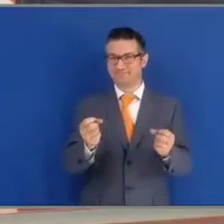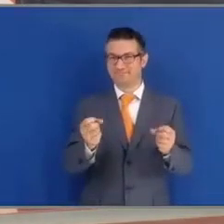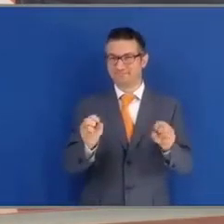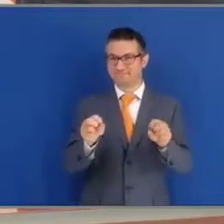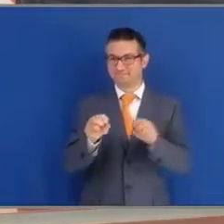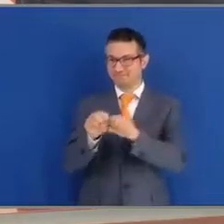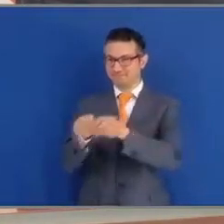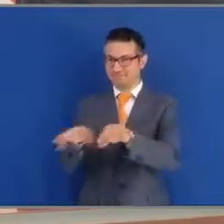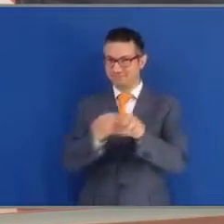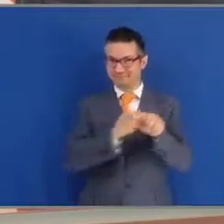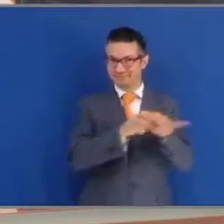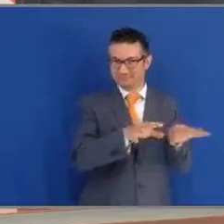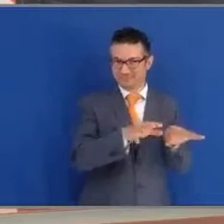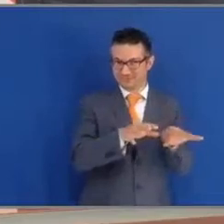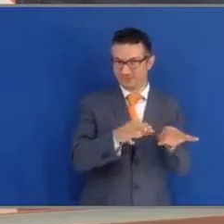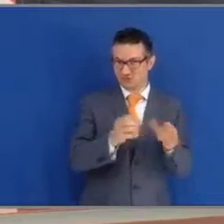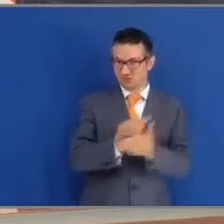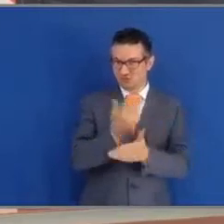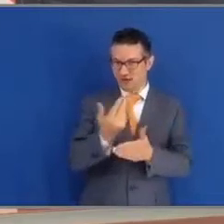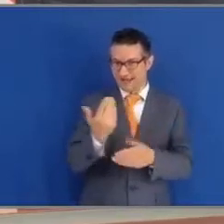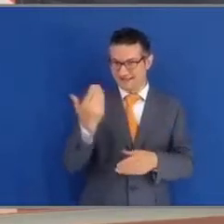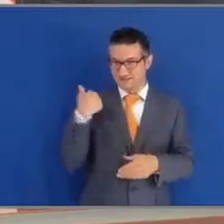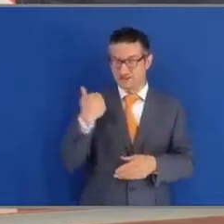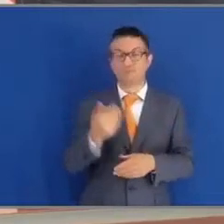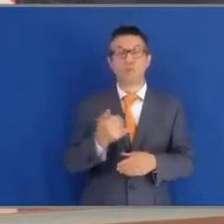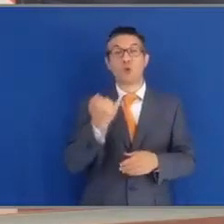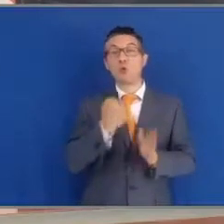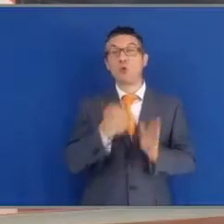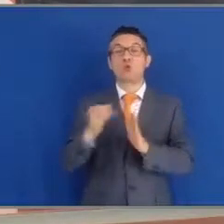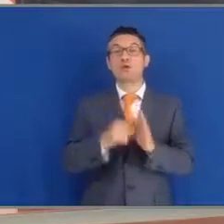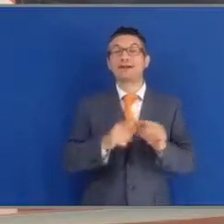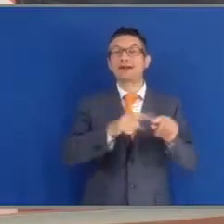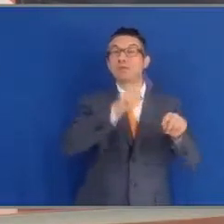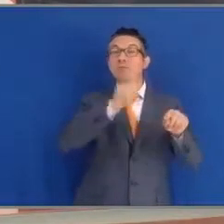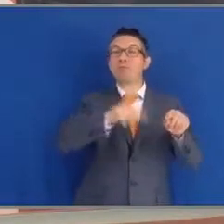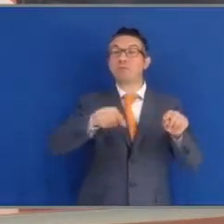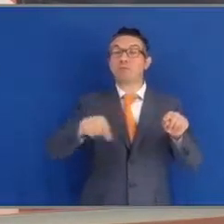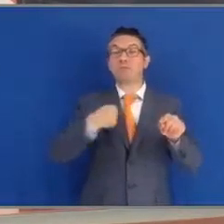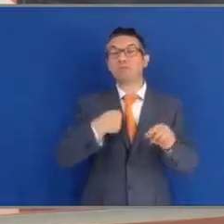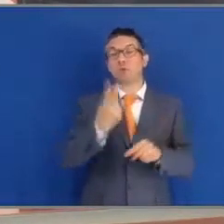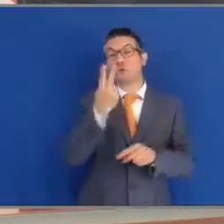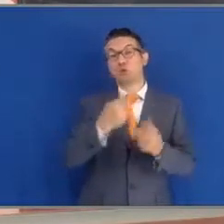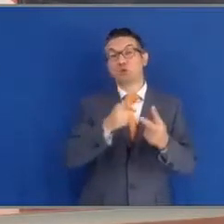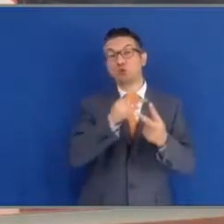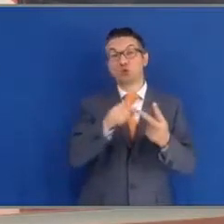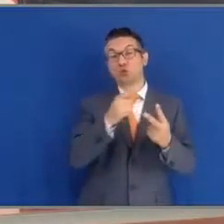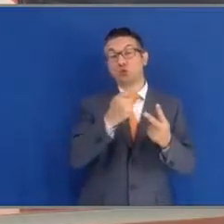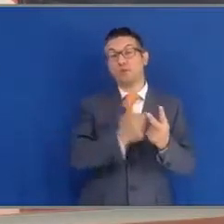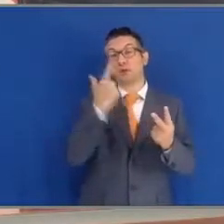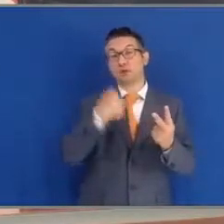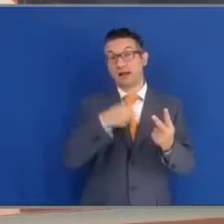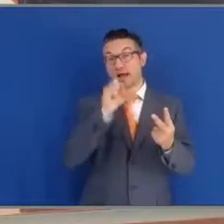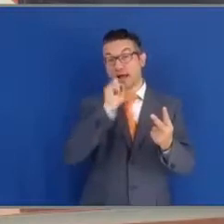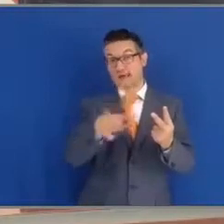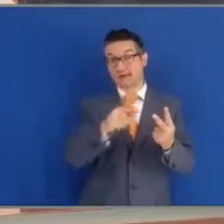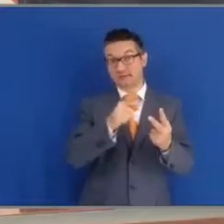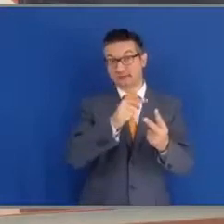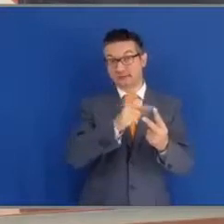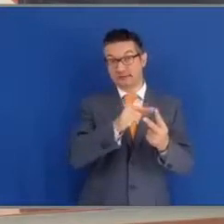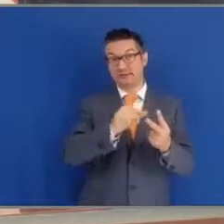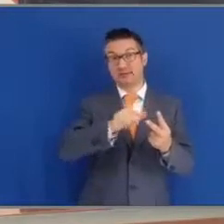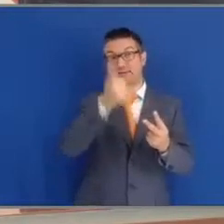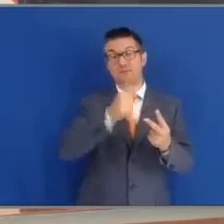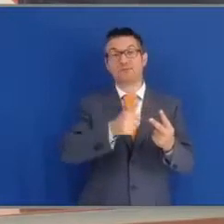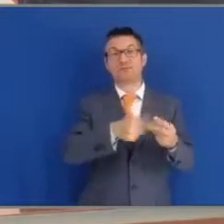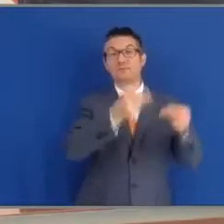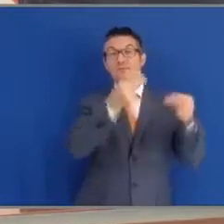report mi preme segnalare due elementi a mio avviso assolutamente importanti. Il primo report del Ministero